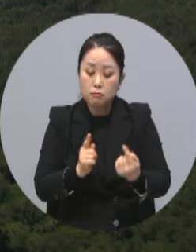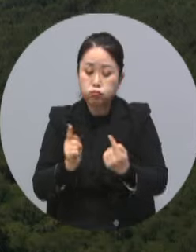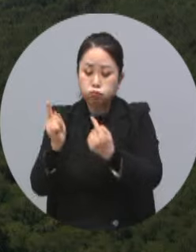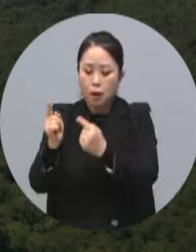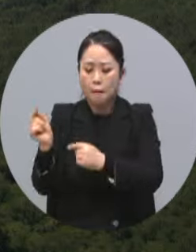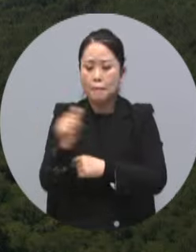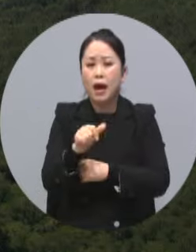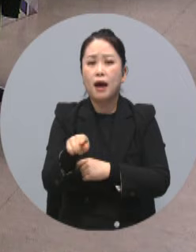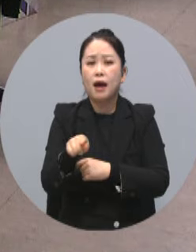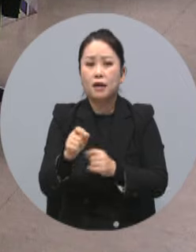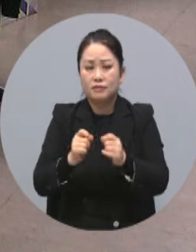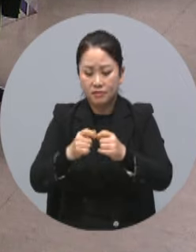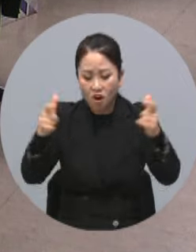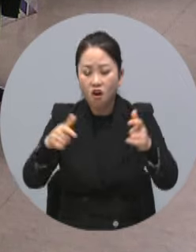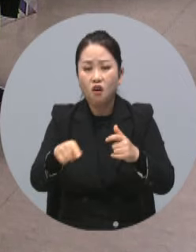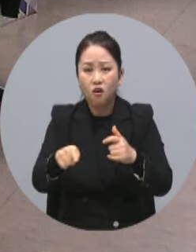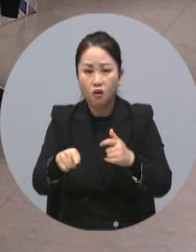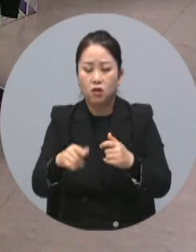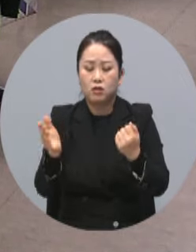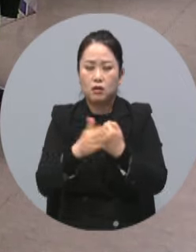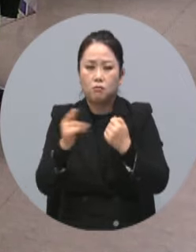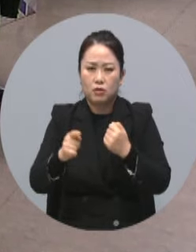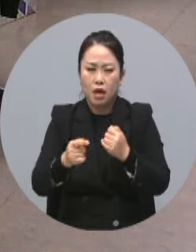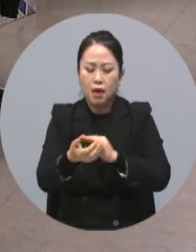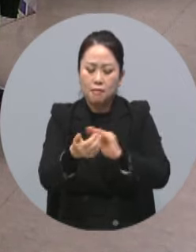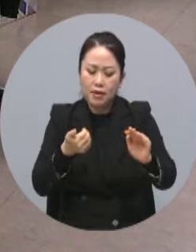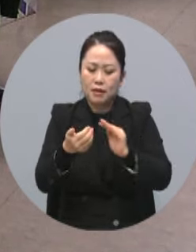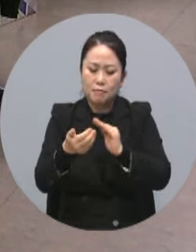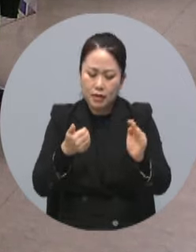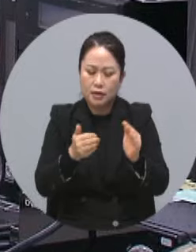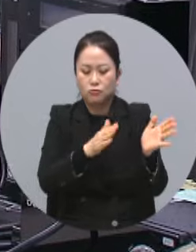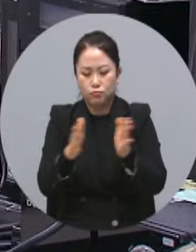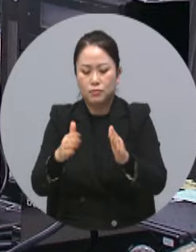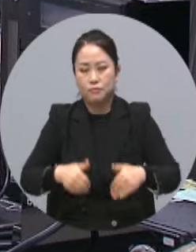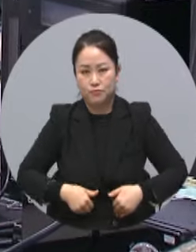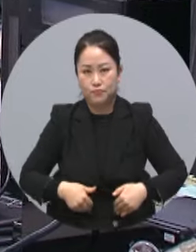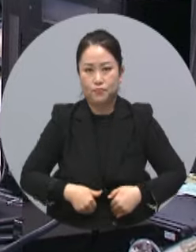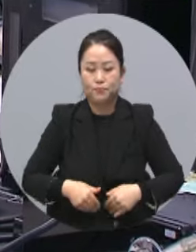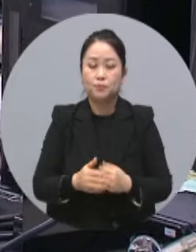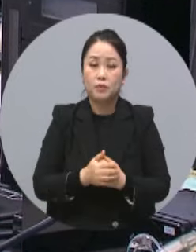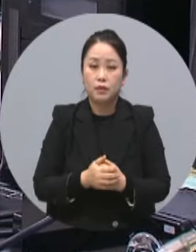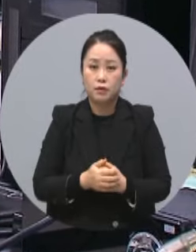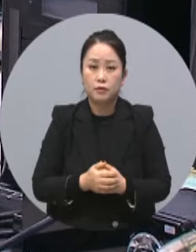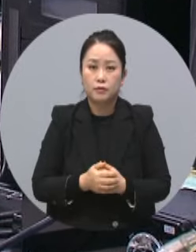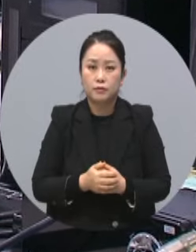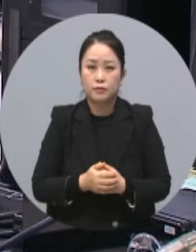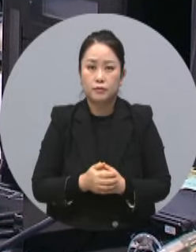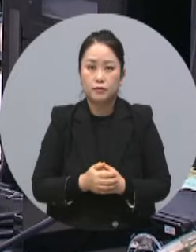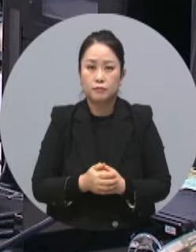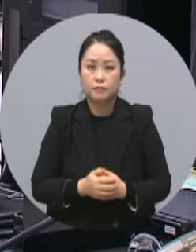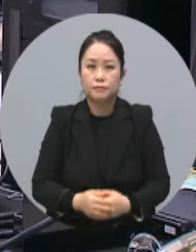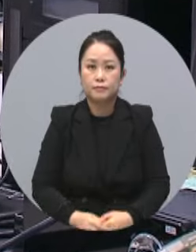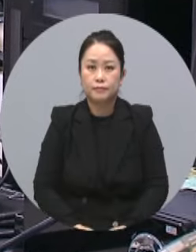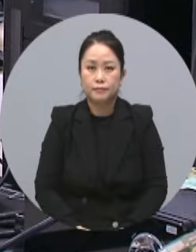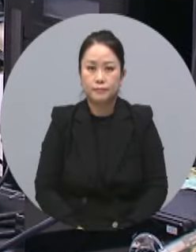빠른만큼 사전의 사회적 논의를 모아갈 필요가 있다는 목소리가 나옵니다 이슈분석 송광호입니다